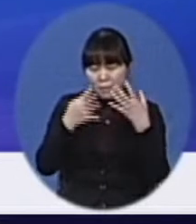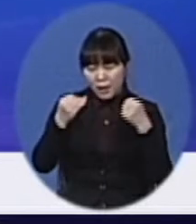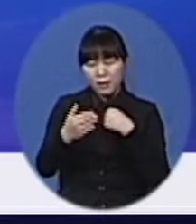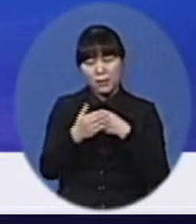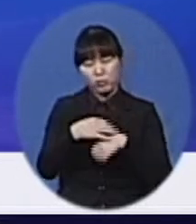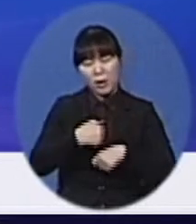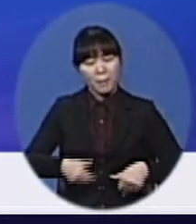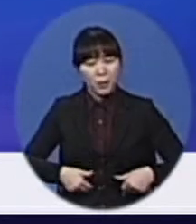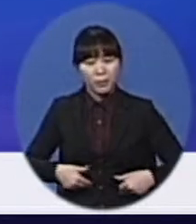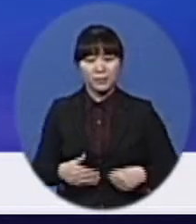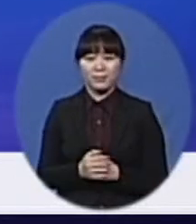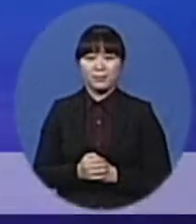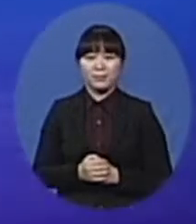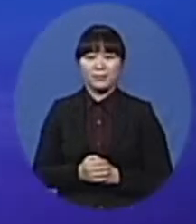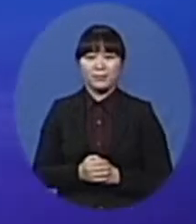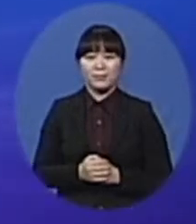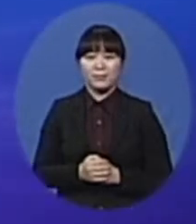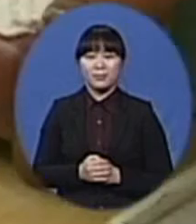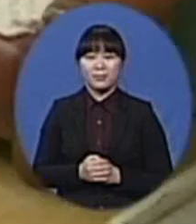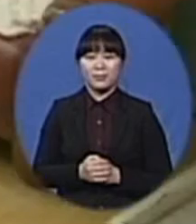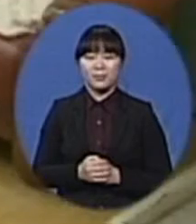주의가 요구됩니다. 김소영 기자입니다.